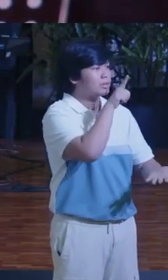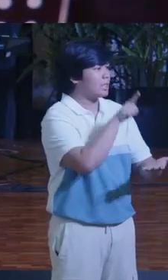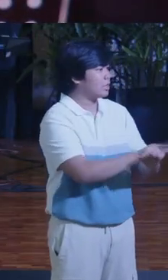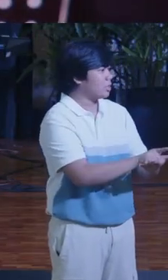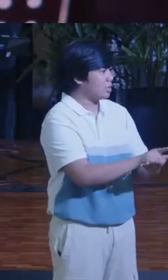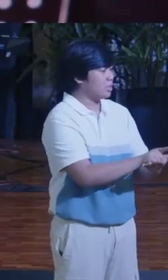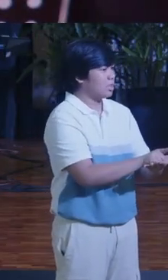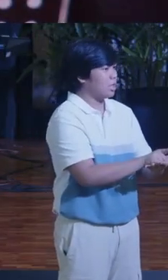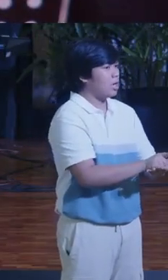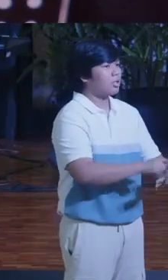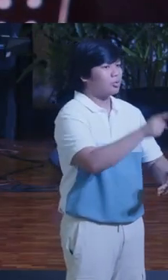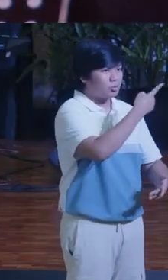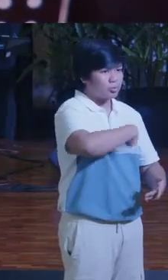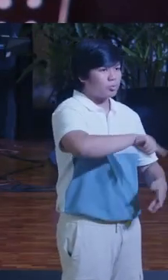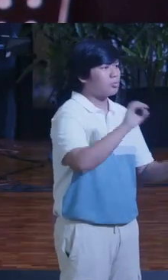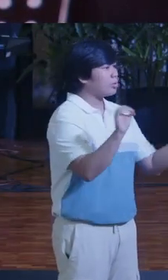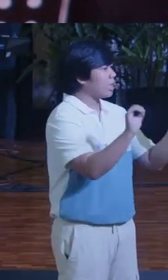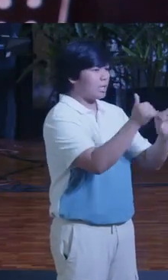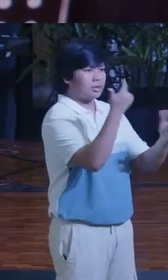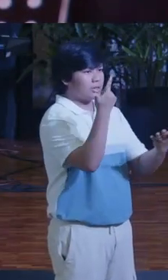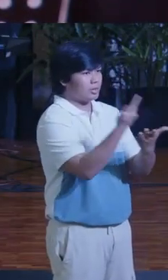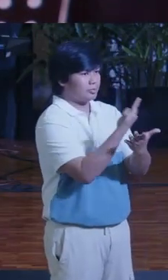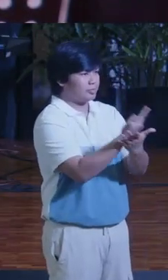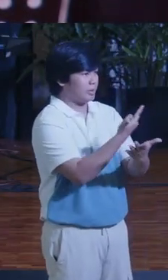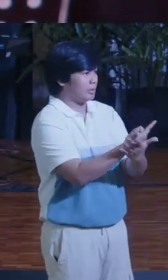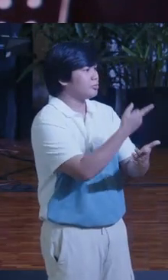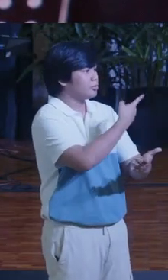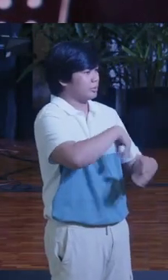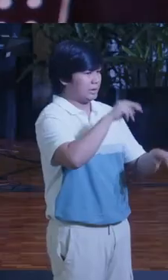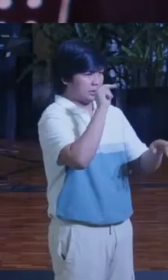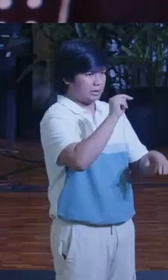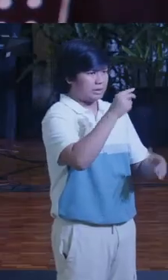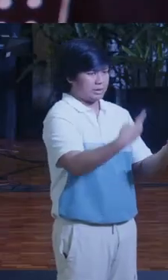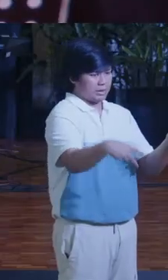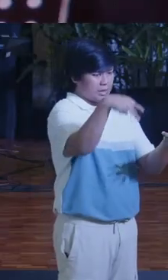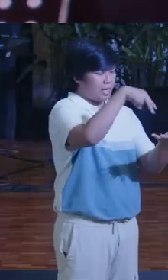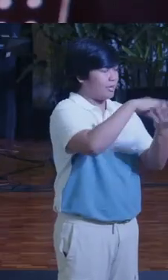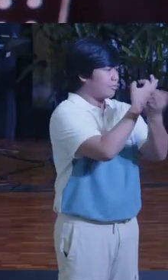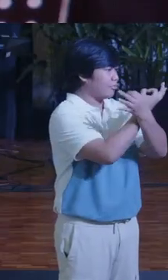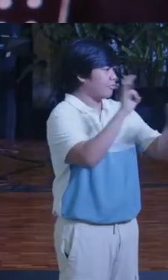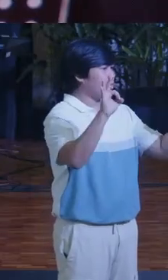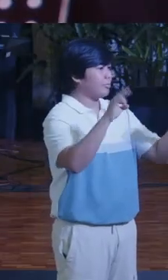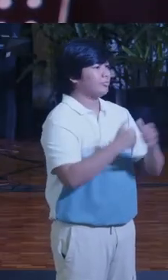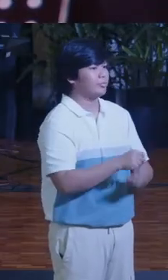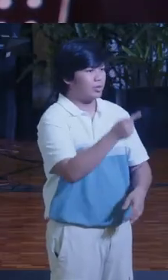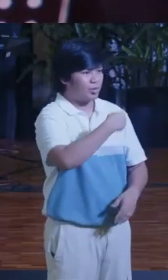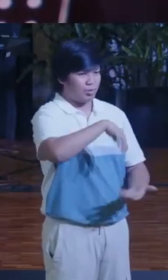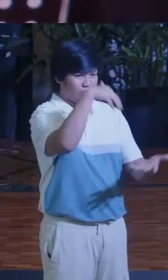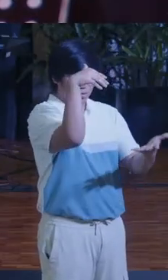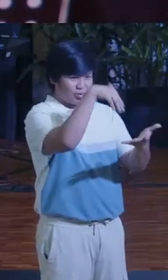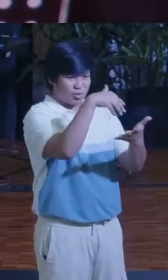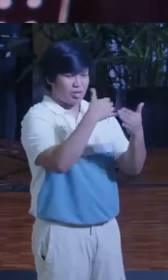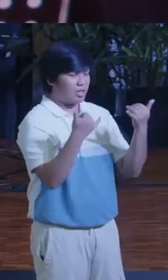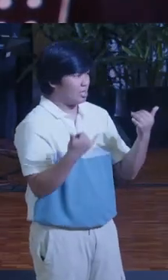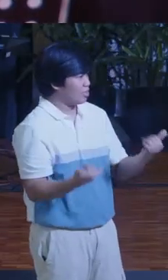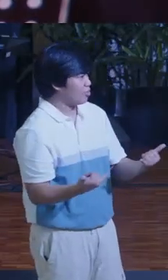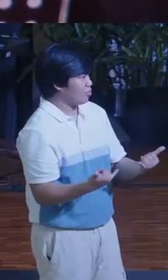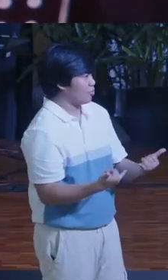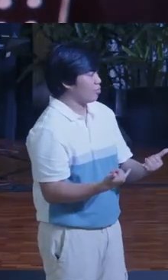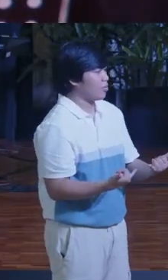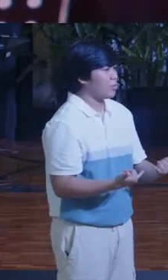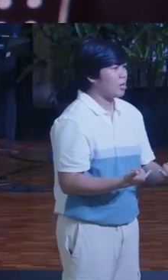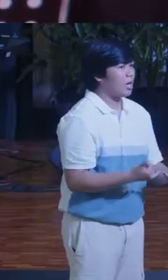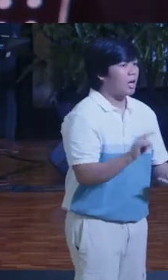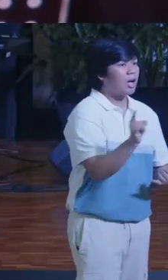firm in your freedom. Ang title po ng ating pag-aaralan o mensahe ng Panginoon para sa atin